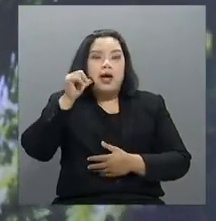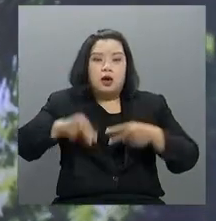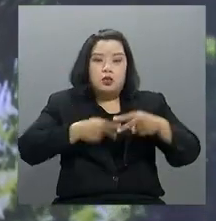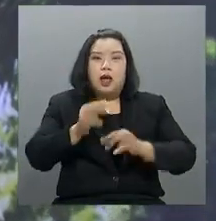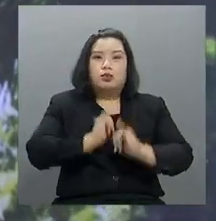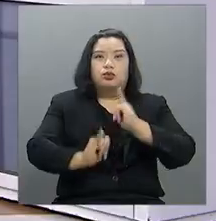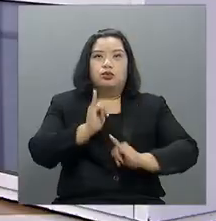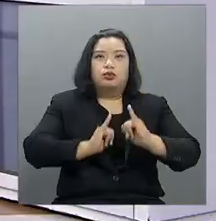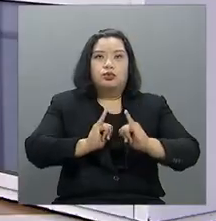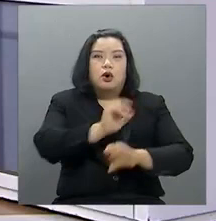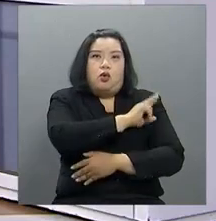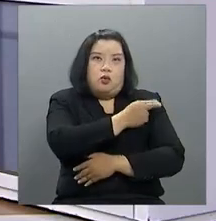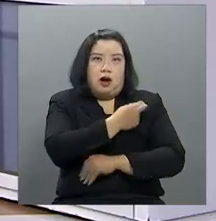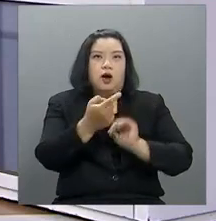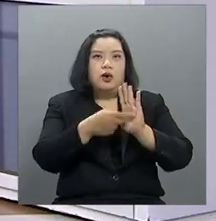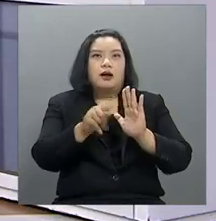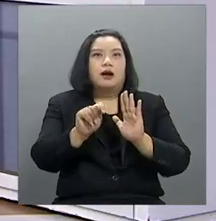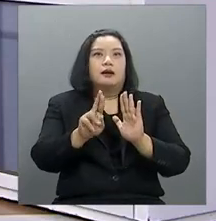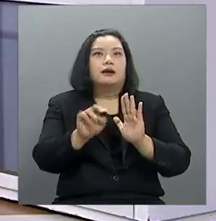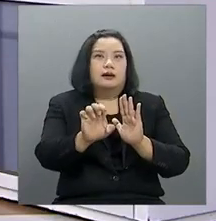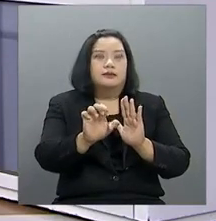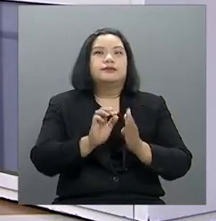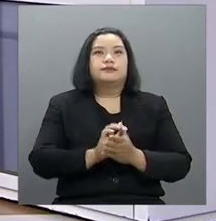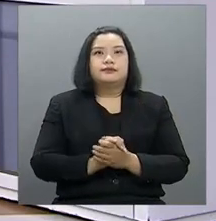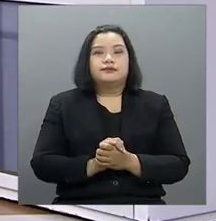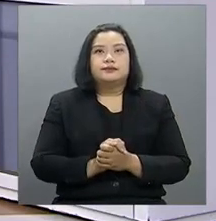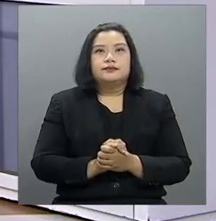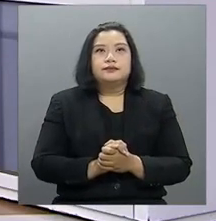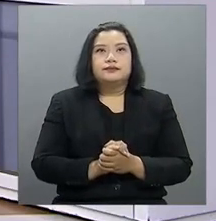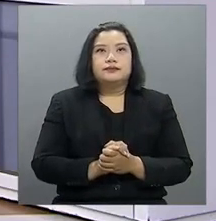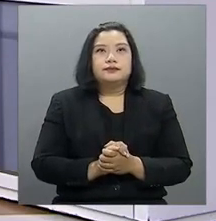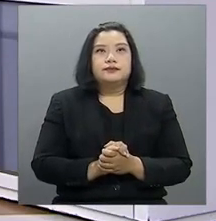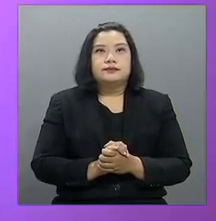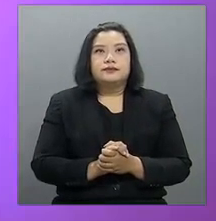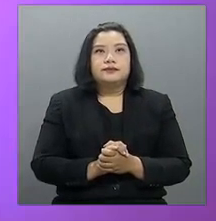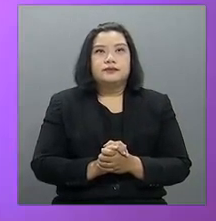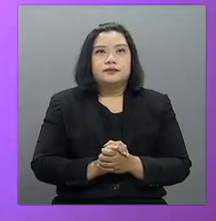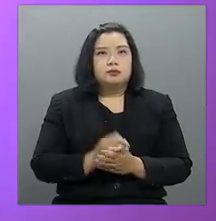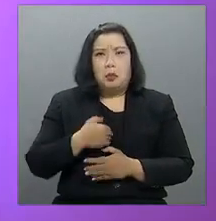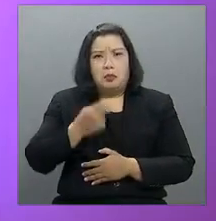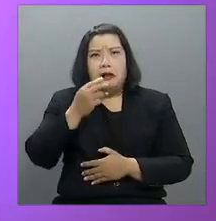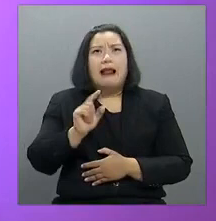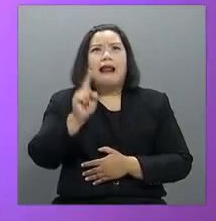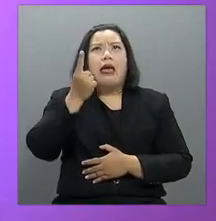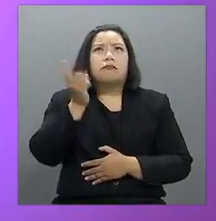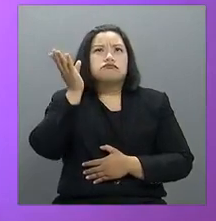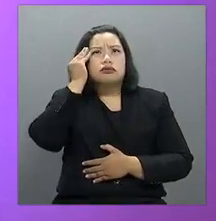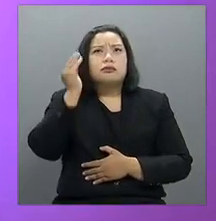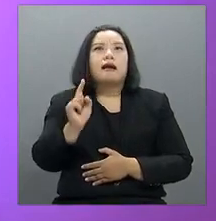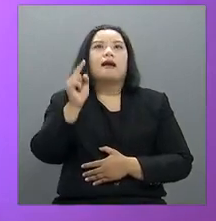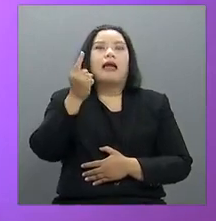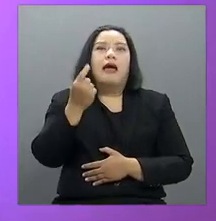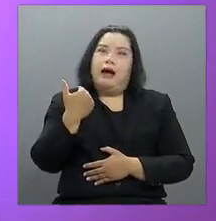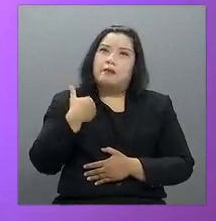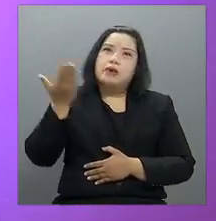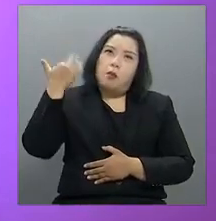เวชธานีนะครับหมอสวัสดีครับ หมอสวัสดีครับ สวัสดีค ่ ะ พอฟังแบบนี้ก็ไม่เคยได้ยินเนาะอาจจะเคยได้ยินในกรณีอื่นภาวะการตั้งครรภ์ผิดป